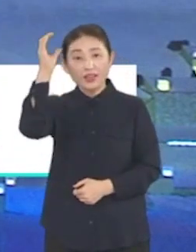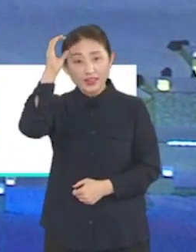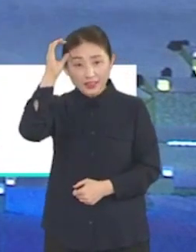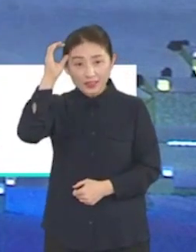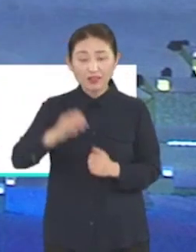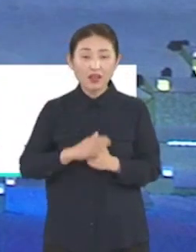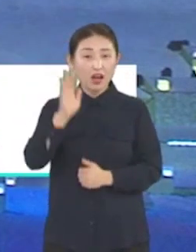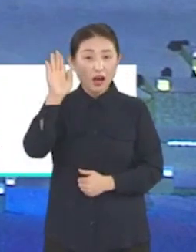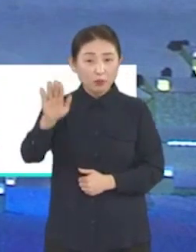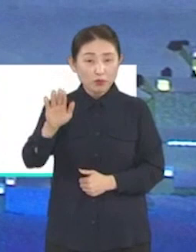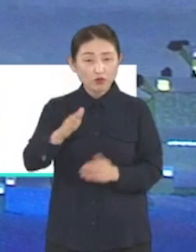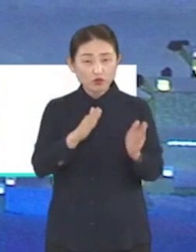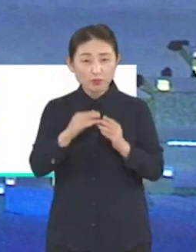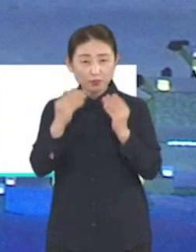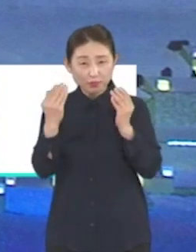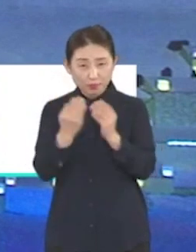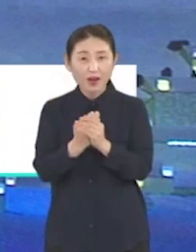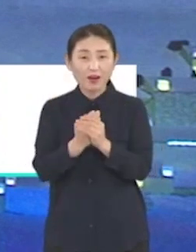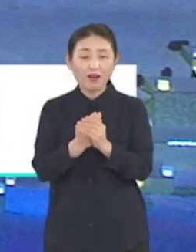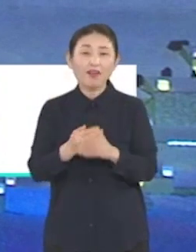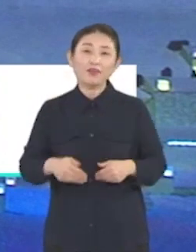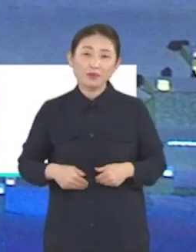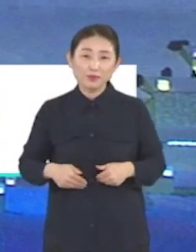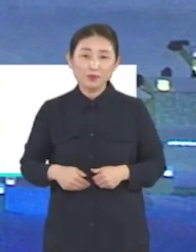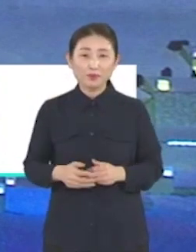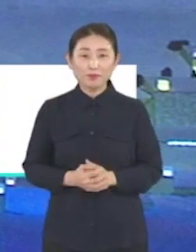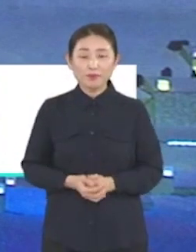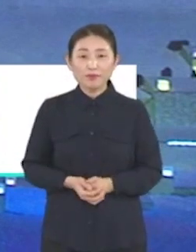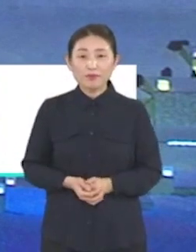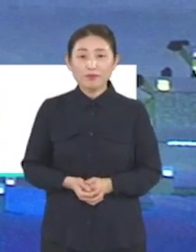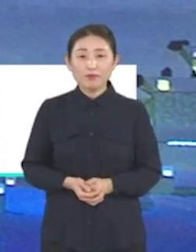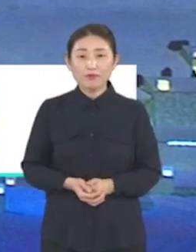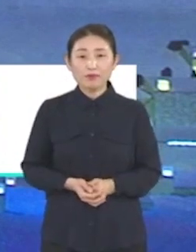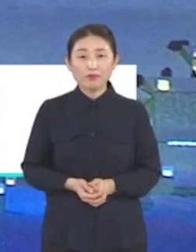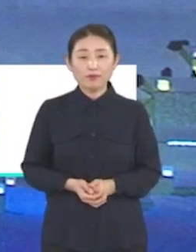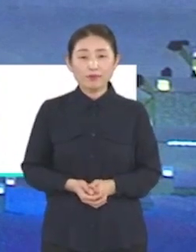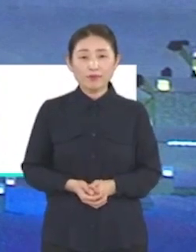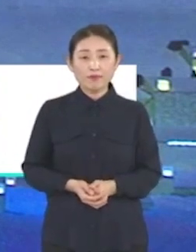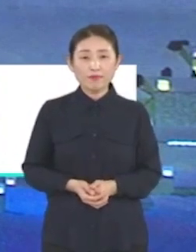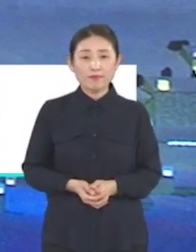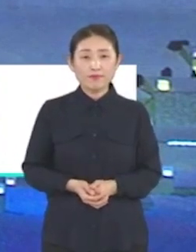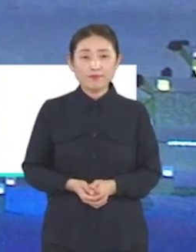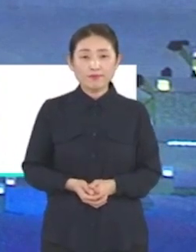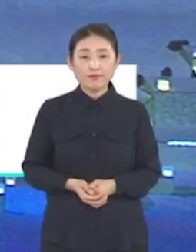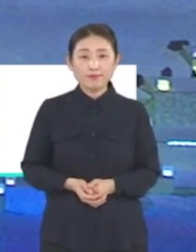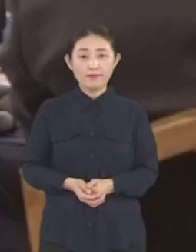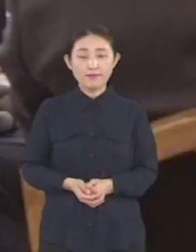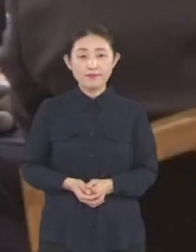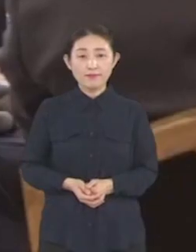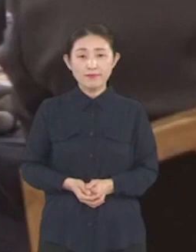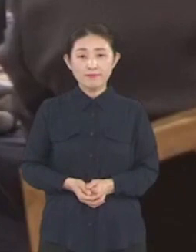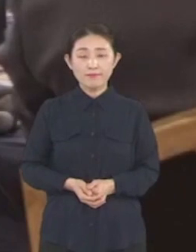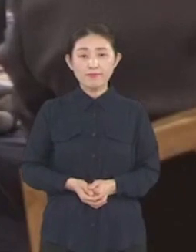기대되는 만큼 앞으로 철저한 준비가 필요한 시점입니다. 장석영 기자입니다.